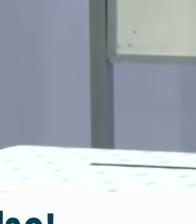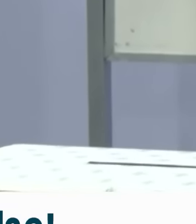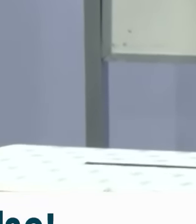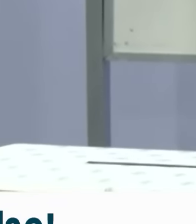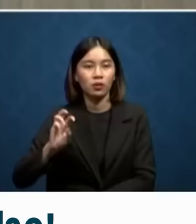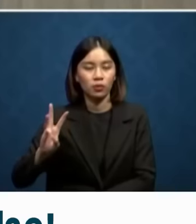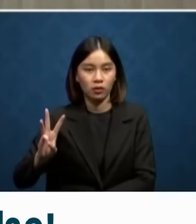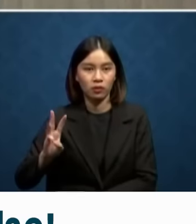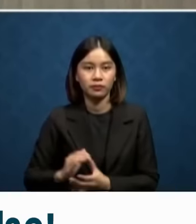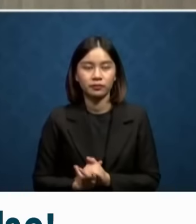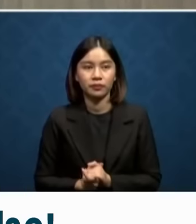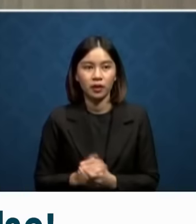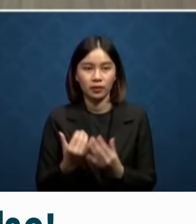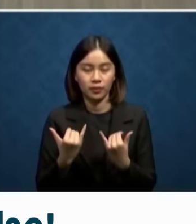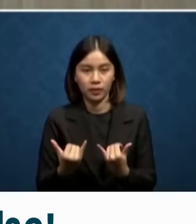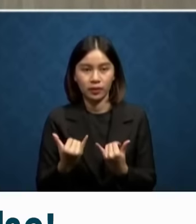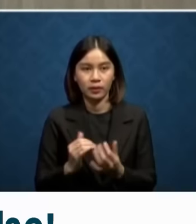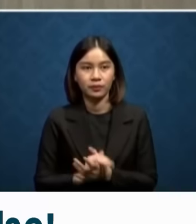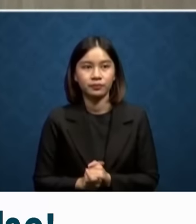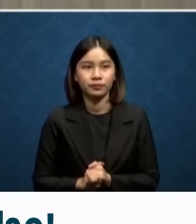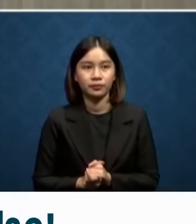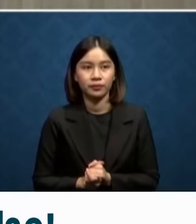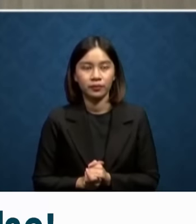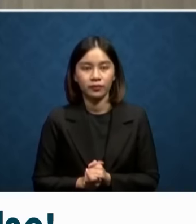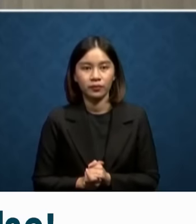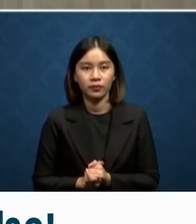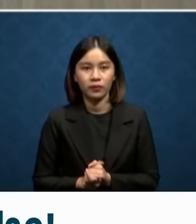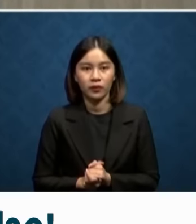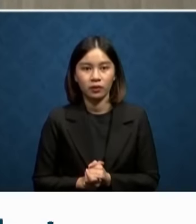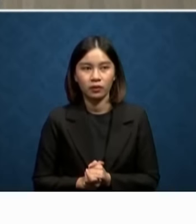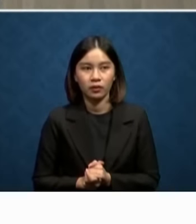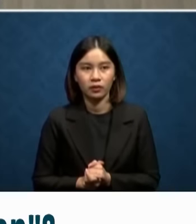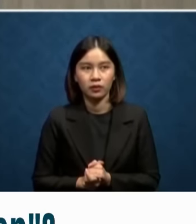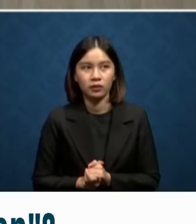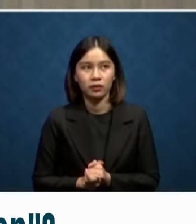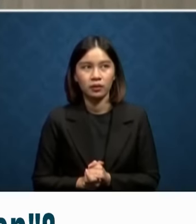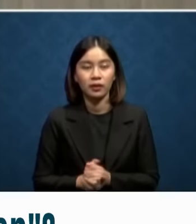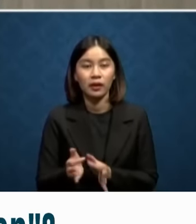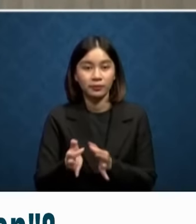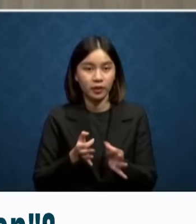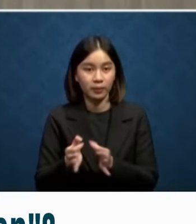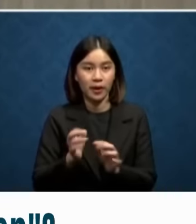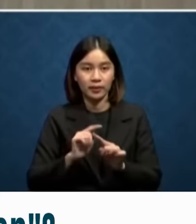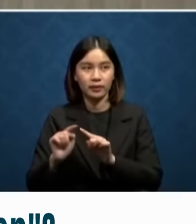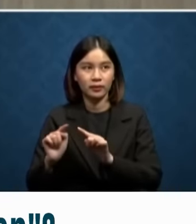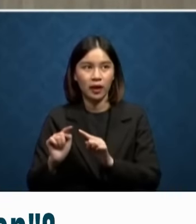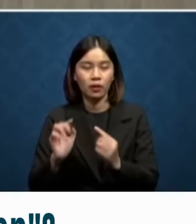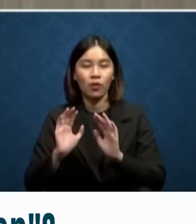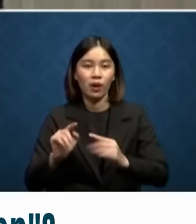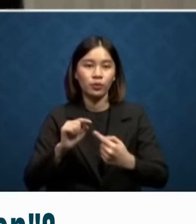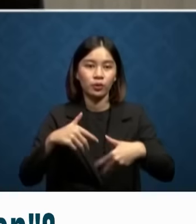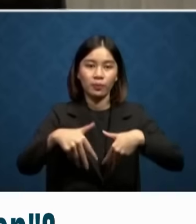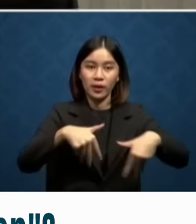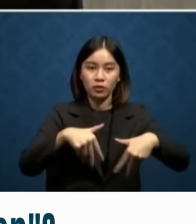การนะคะก็ยืนยันว่าตราบใดที่ยังไม่มีสว.ชุดใหม่ก็ต้องทำหน้าที่ฝ่ายนิติบัญญัติให้ครบถ้วนต่อไปก่อนไม่ได้มีเจตนาจะ